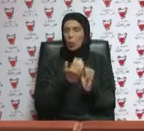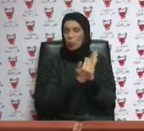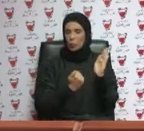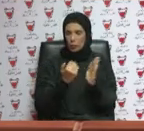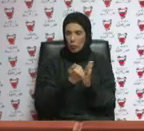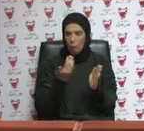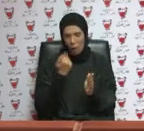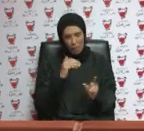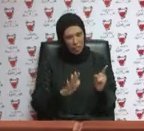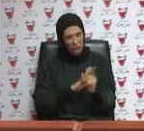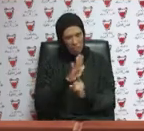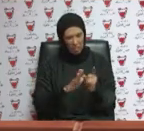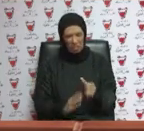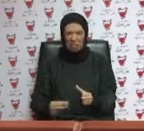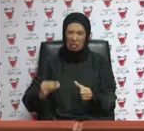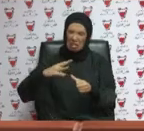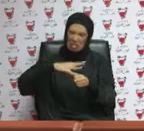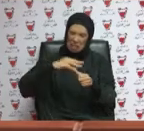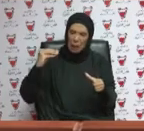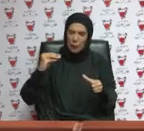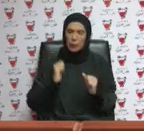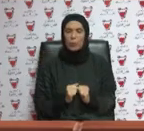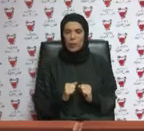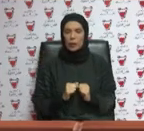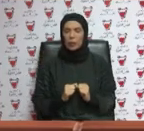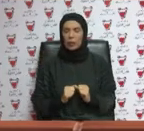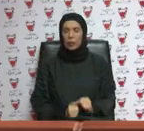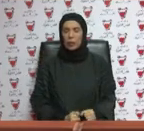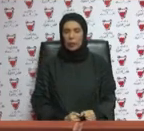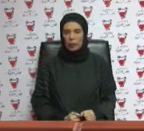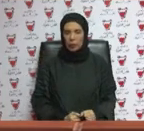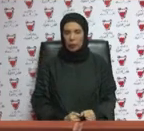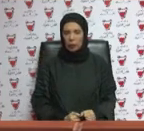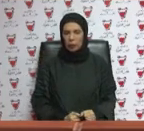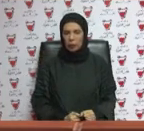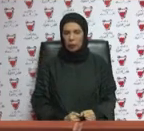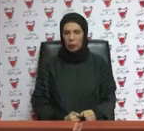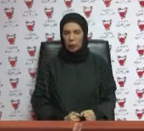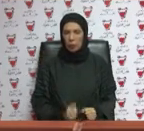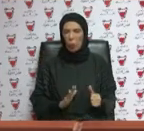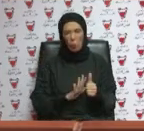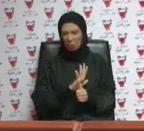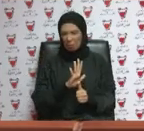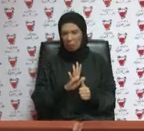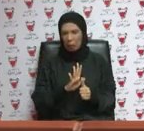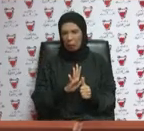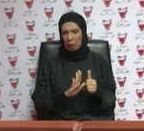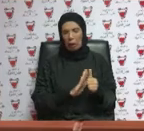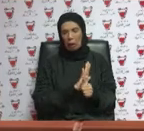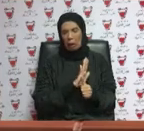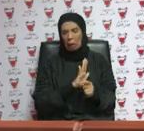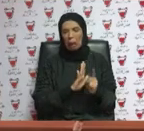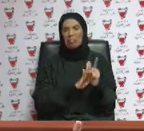دون تأثير. ولو حصل تأثير لا سمح الله، فليس بالتأثير الذي